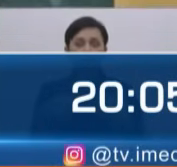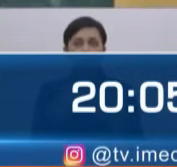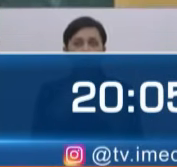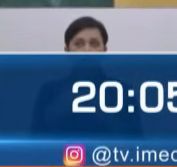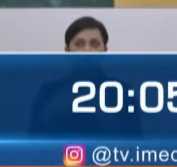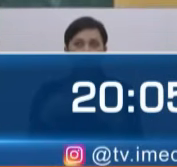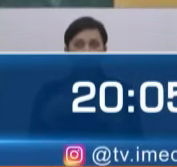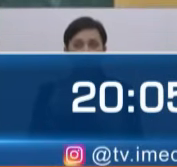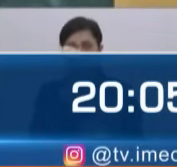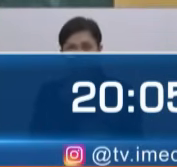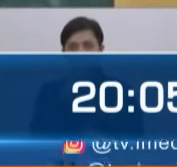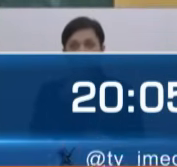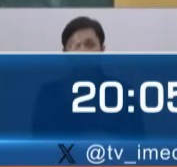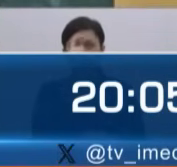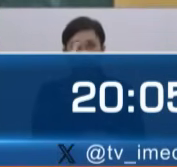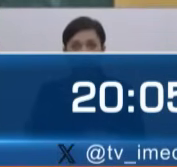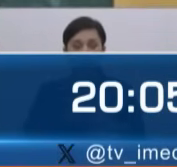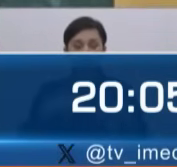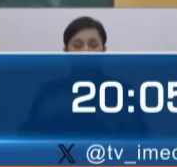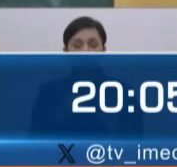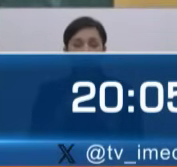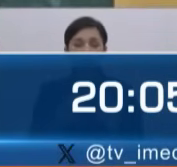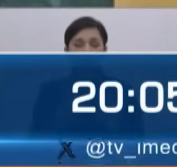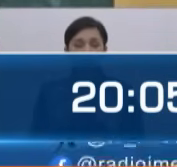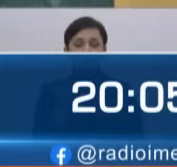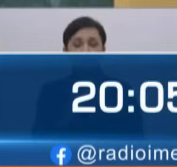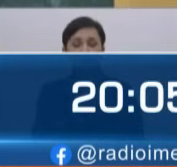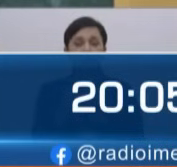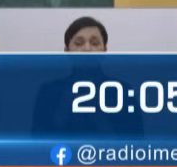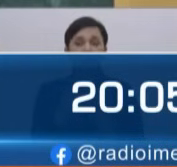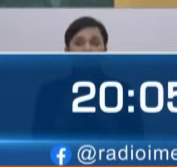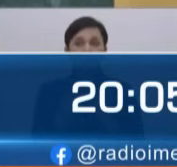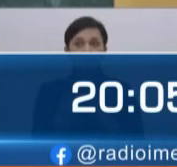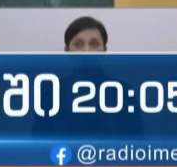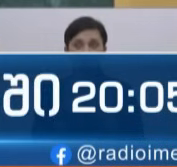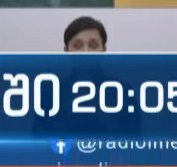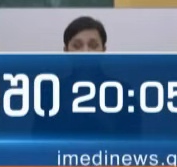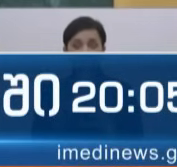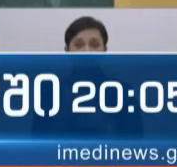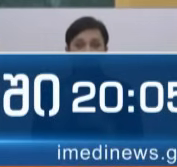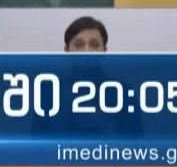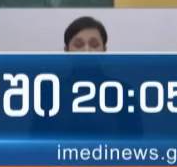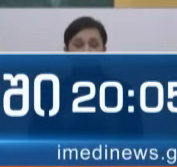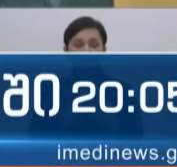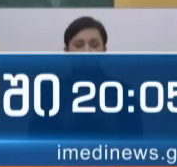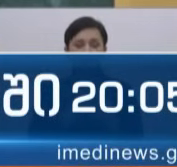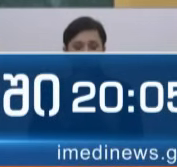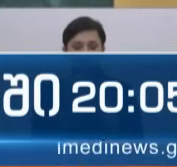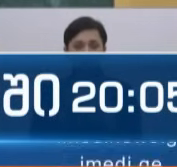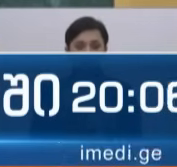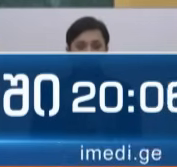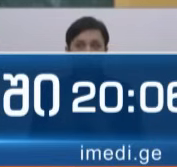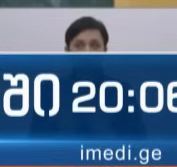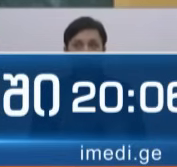ახლობლებს. Albas ucht is achat spoa ucchebe, smashele pskona madamia sromili tsamashelo da stiki salgvidatsio qonisebeb shearian